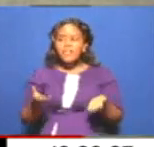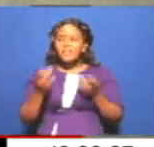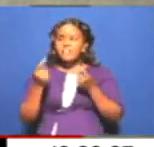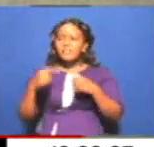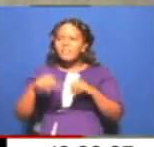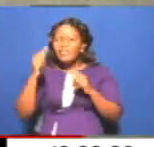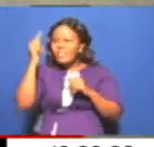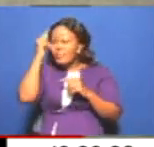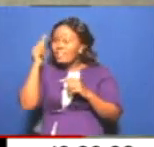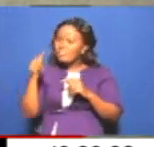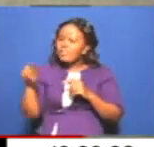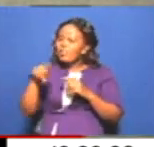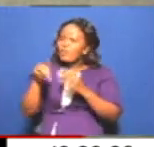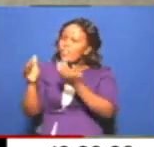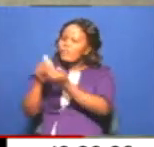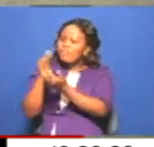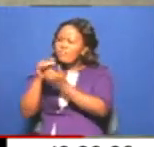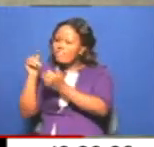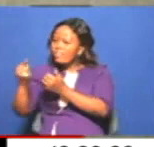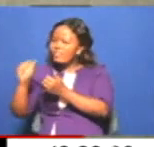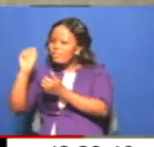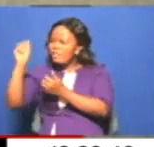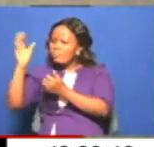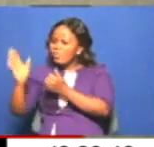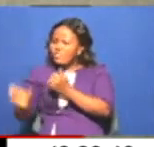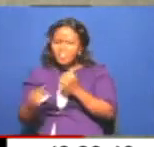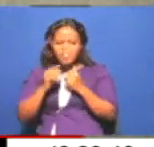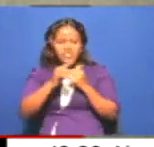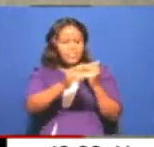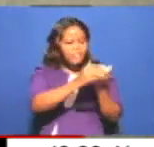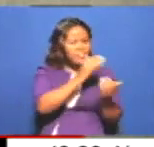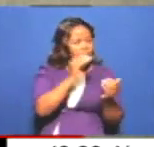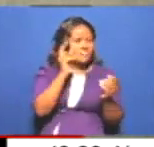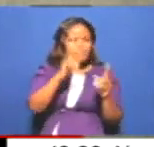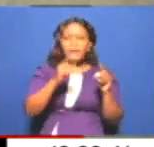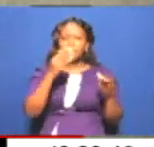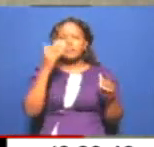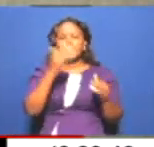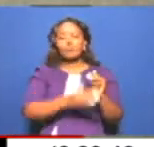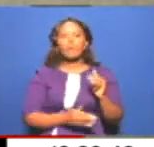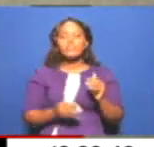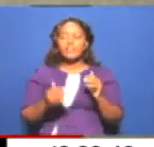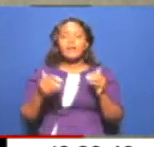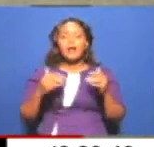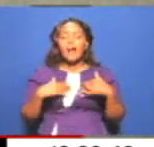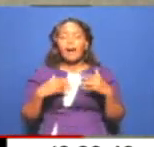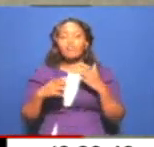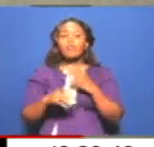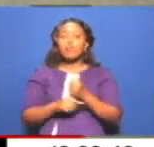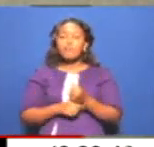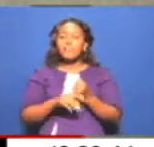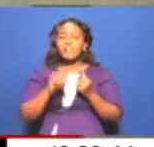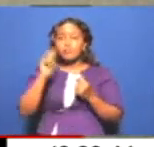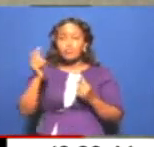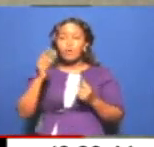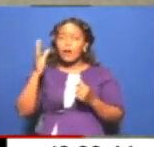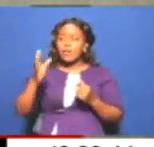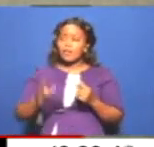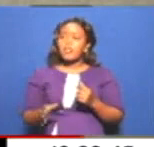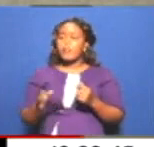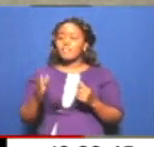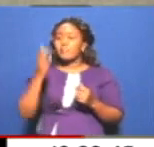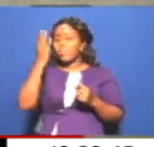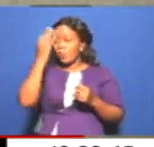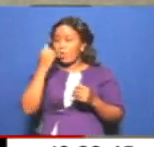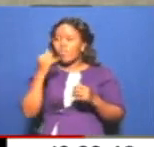politician tunamfeva na huyu mwingine tunamfeva iachiliwe mbali sana. Wapatie confidence Kenyans, kuambia wa Kenya kwamba elections